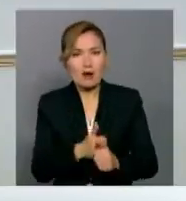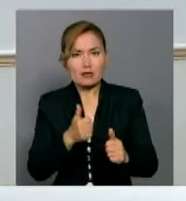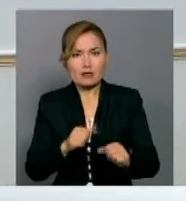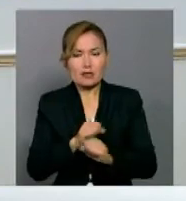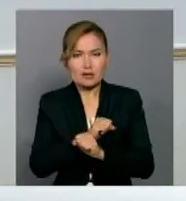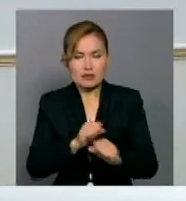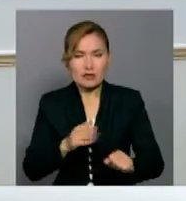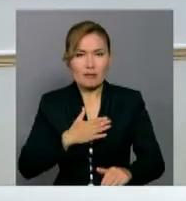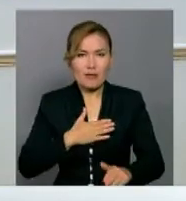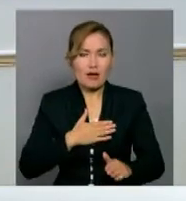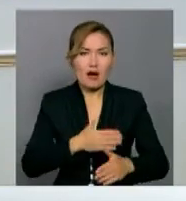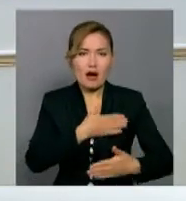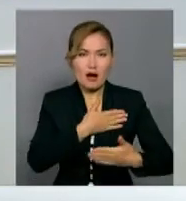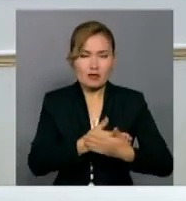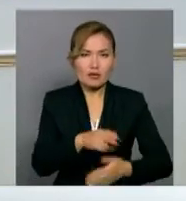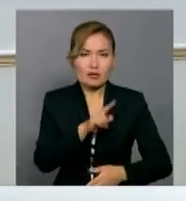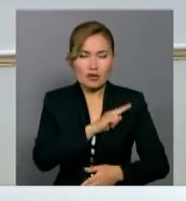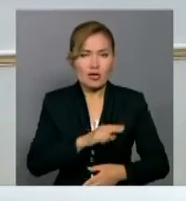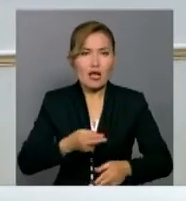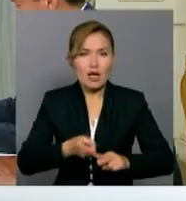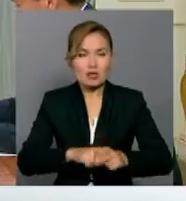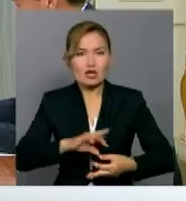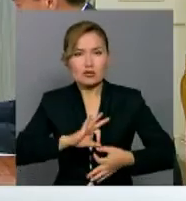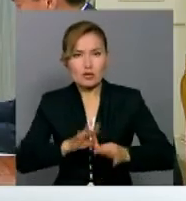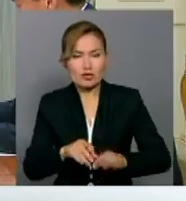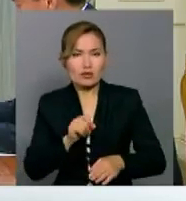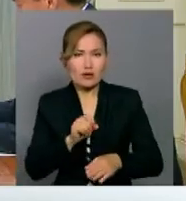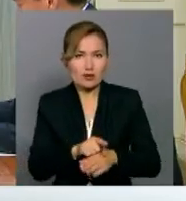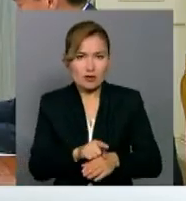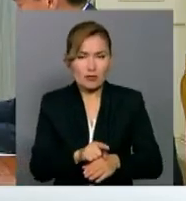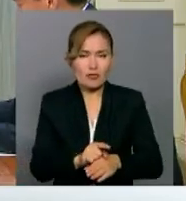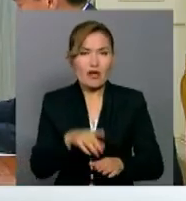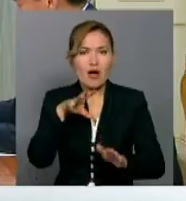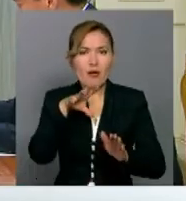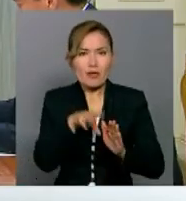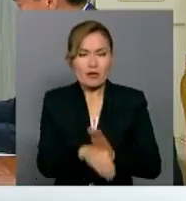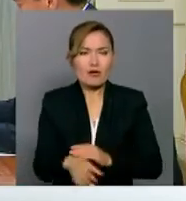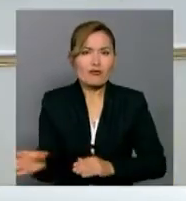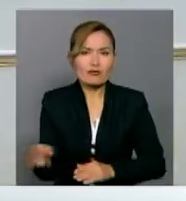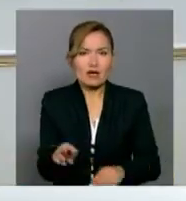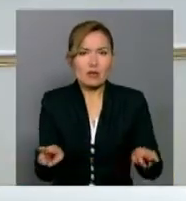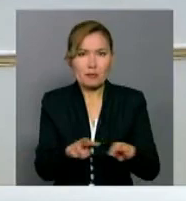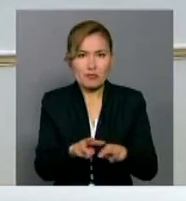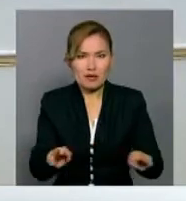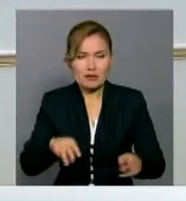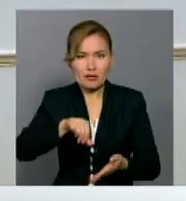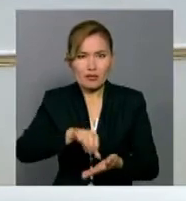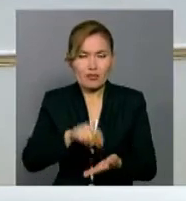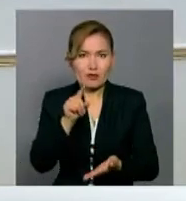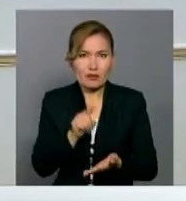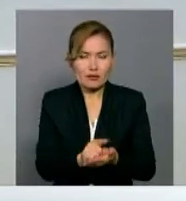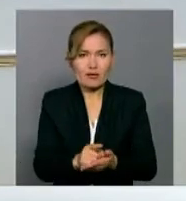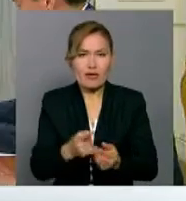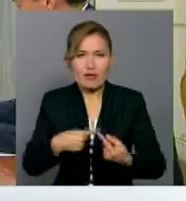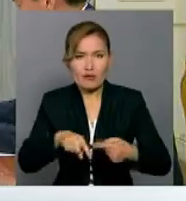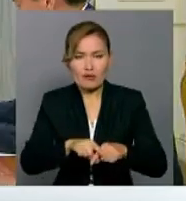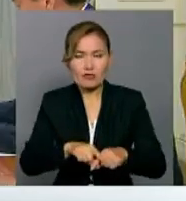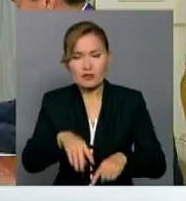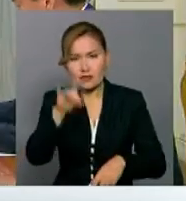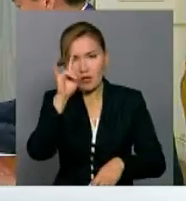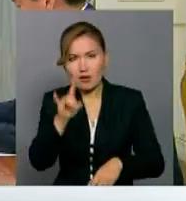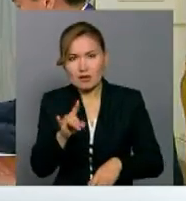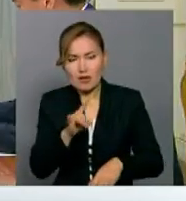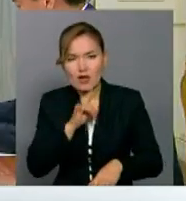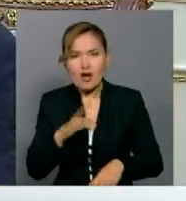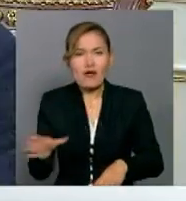министерству. Это очень сложная задача. Имеется в виду подключение всех министерств и ведомств Абсолютно. Казахстана, всех